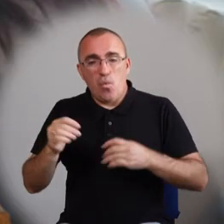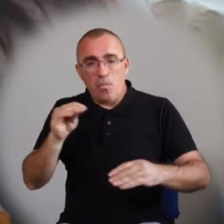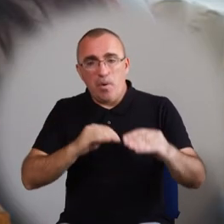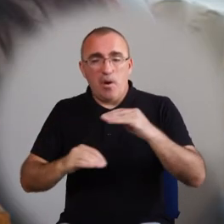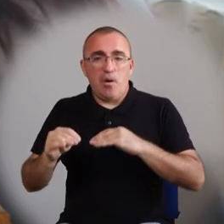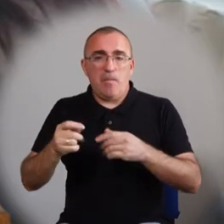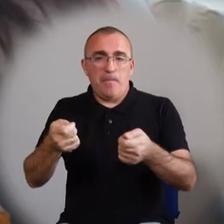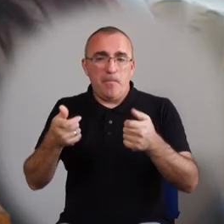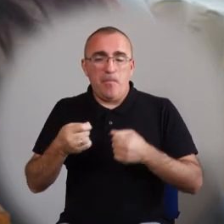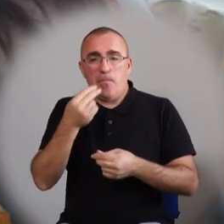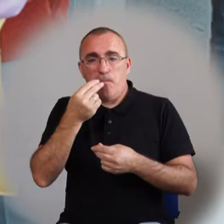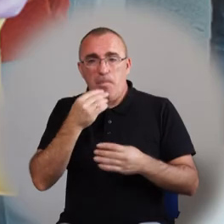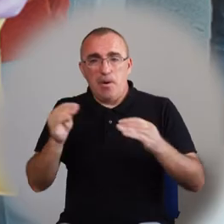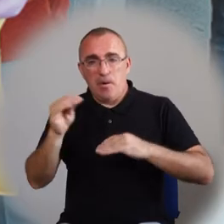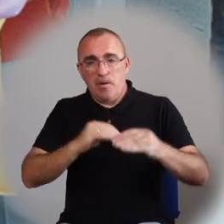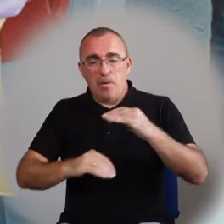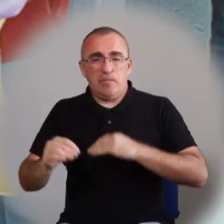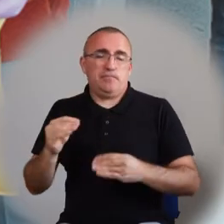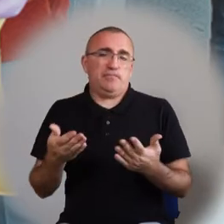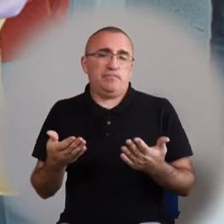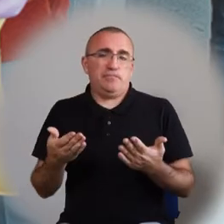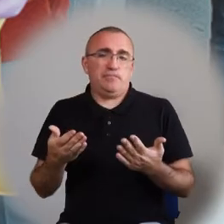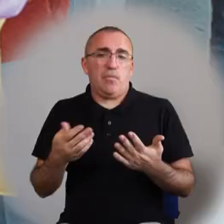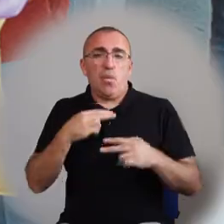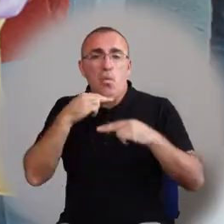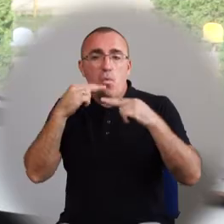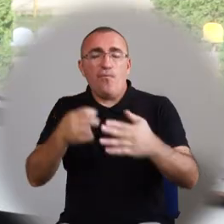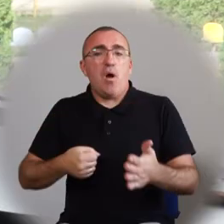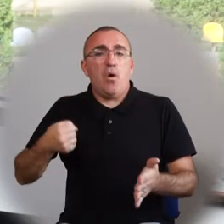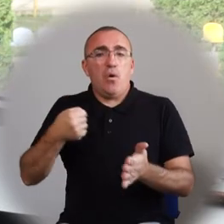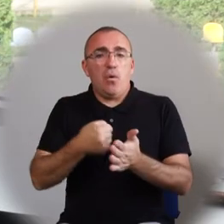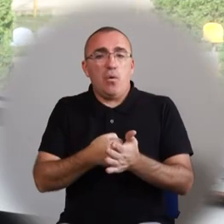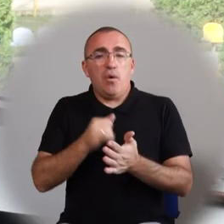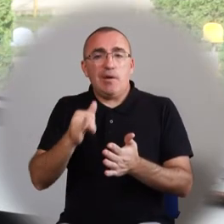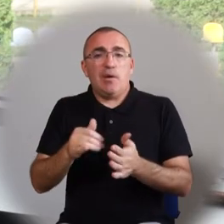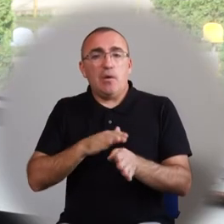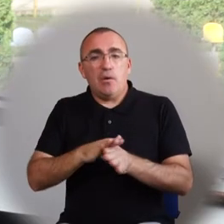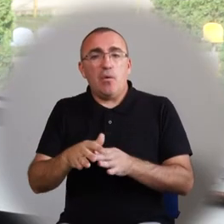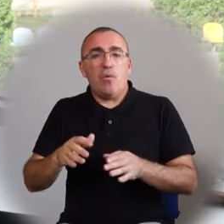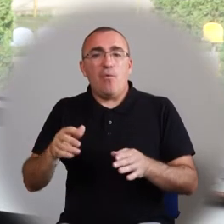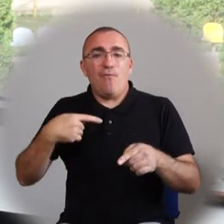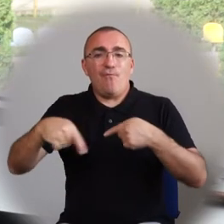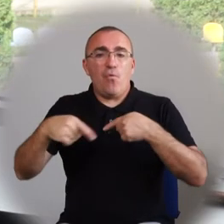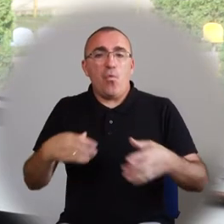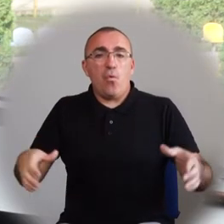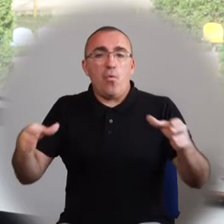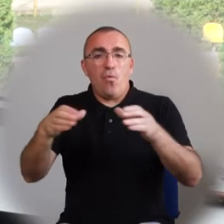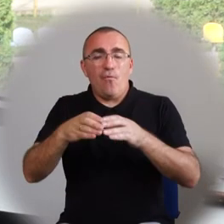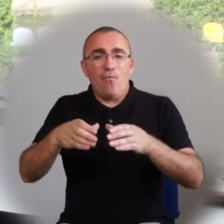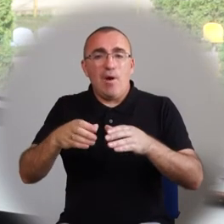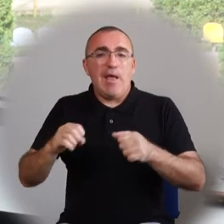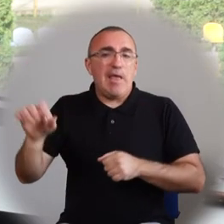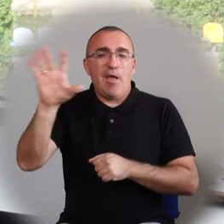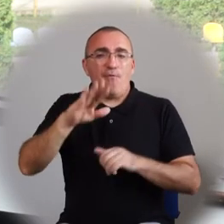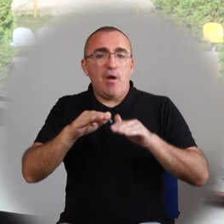брав участь у пакуванні цих пакунків продовольчих. Увага до і утримання футбольного